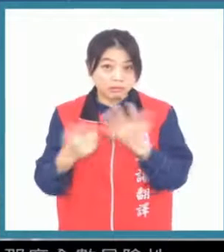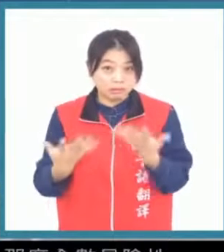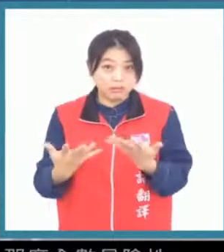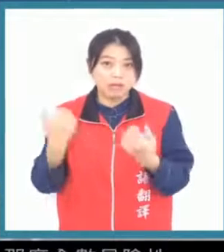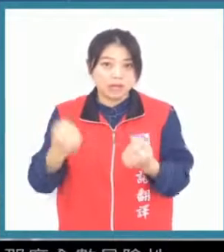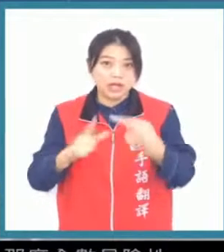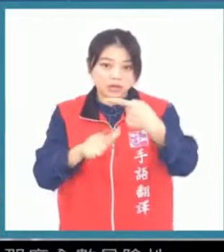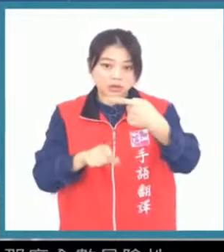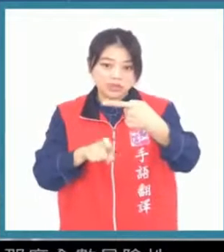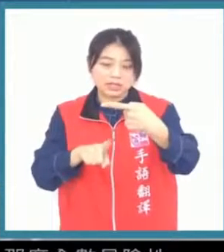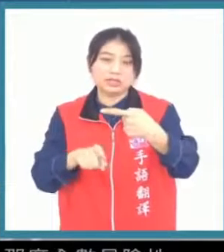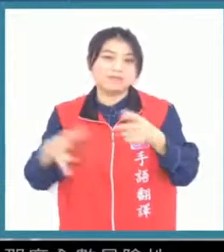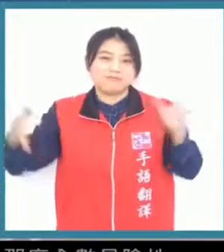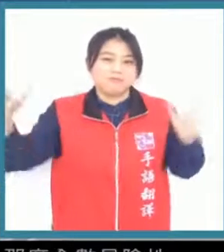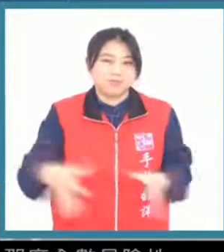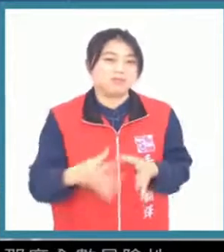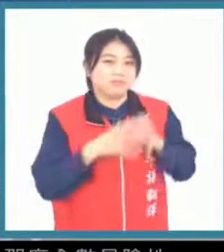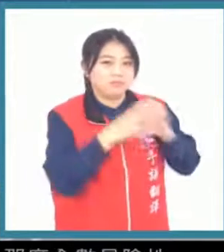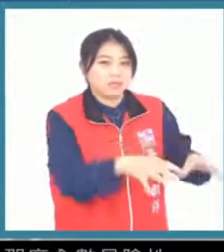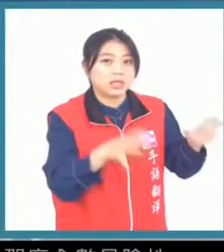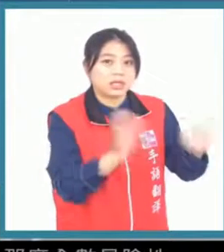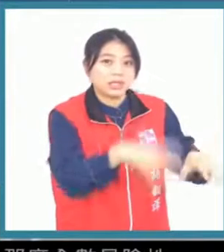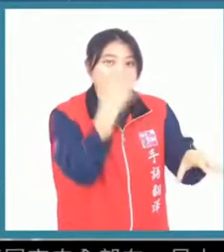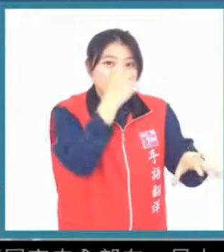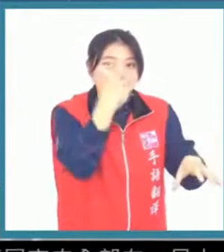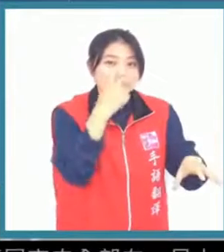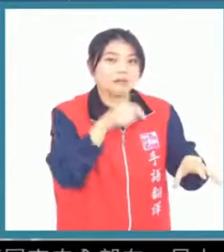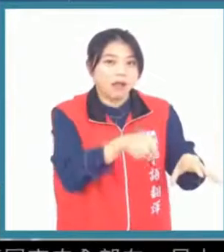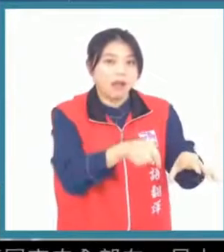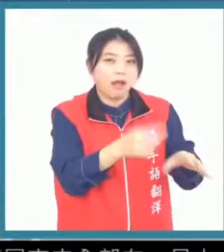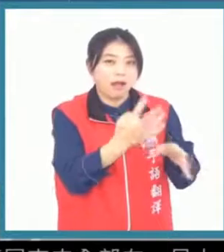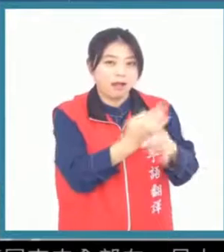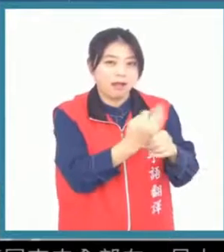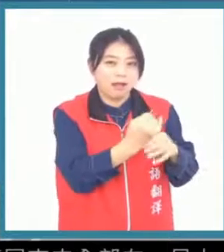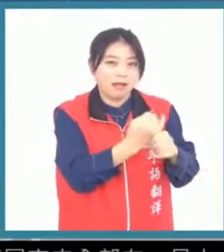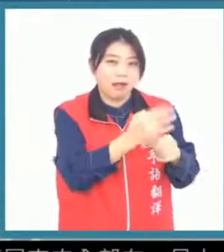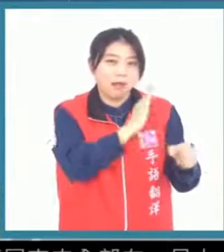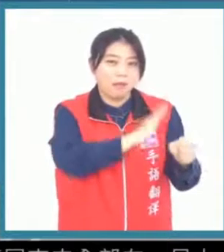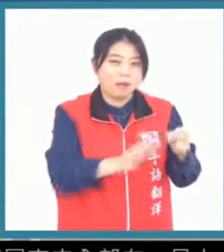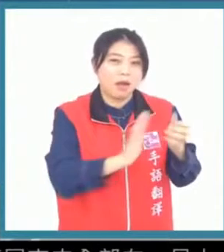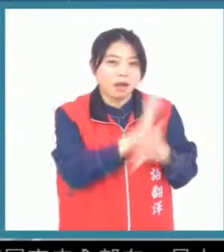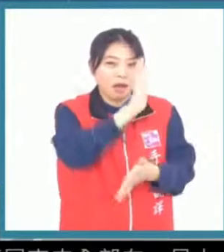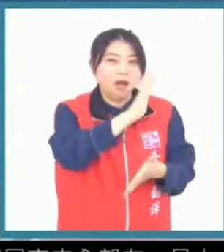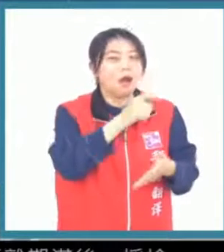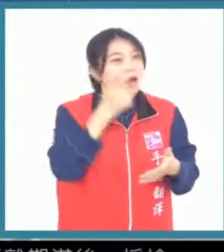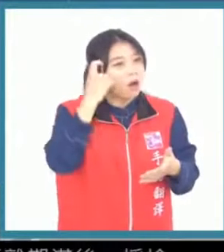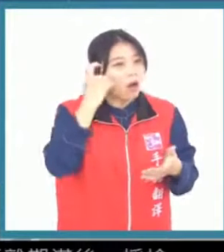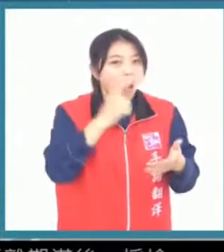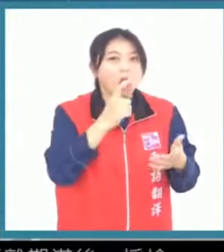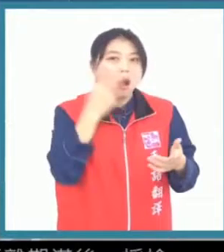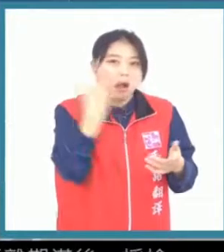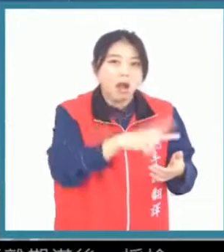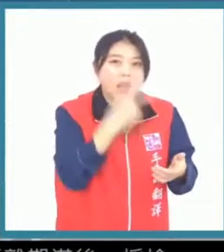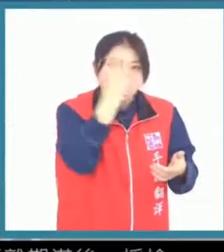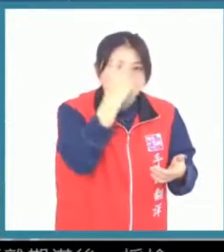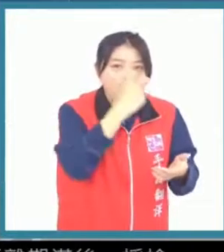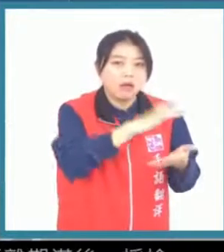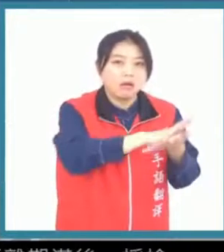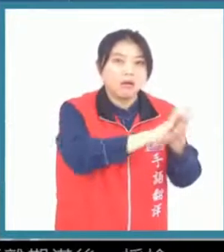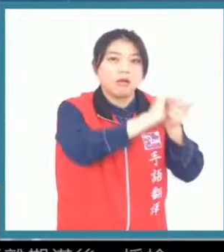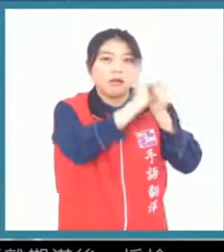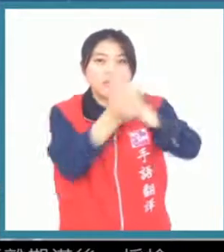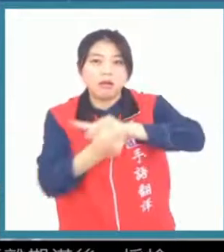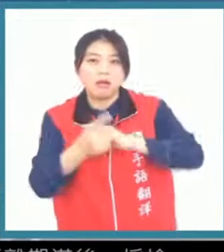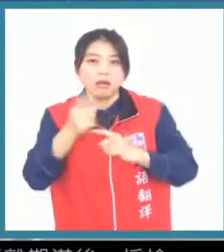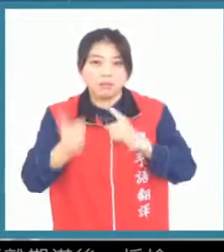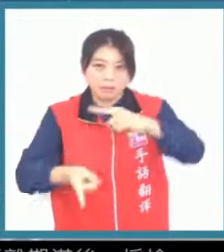1月11号送集中检疫所，经隔离期满采检转为阳性，不过 CT 值较高